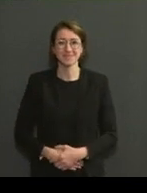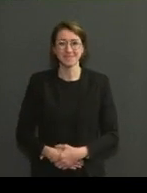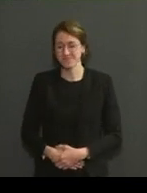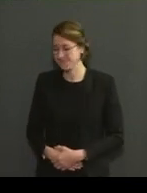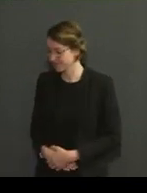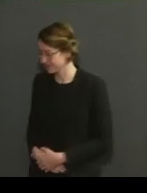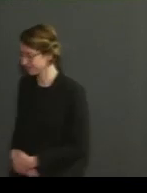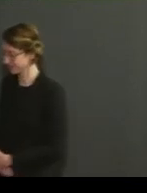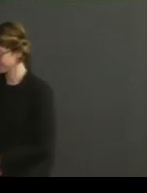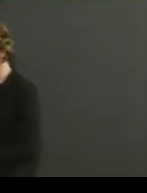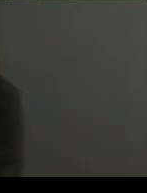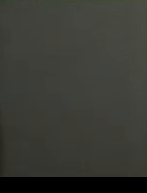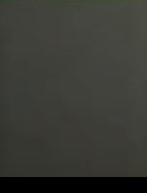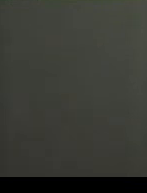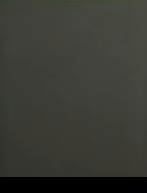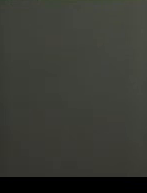presse.